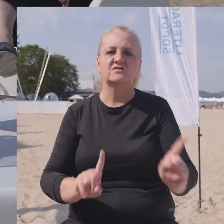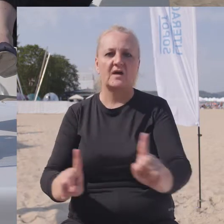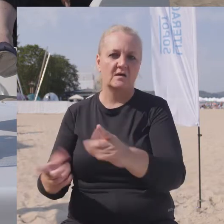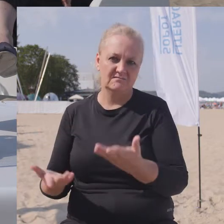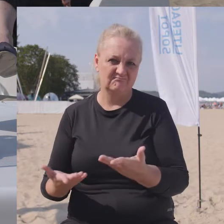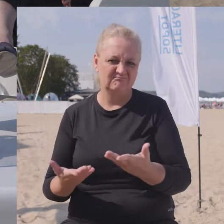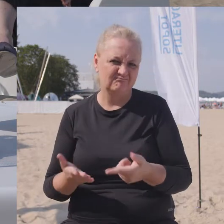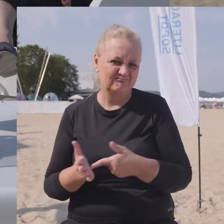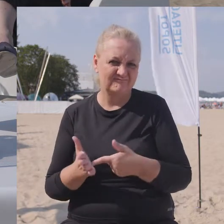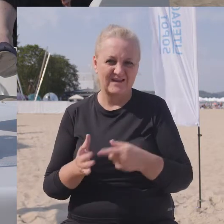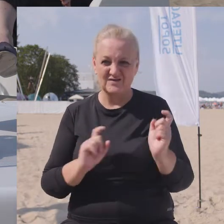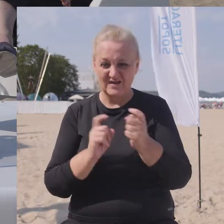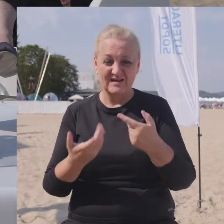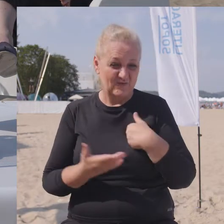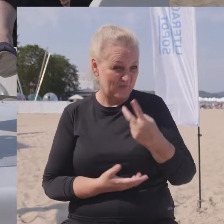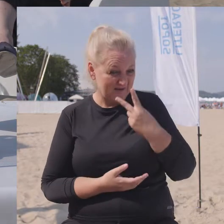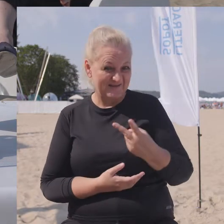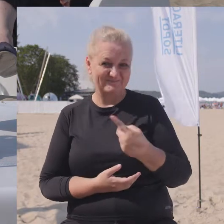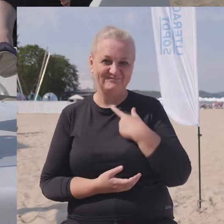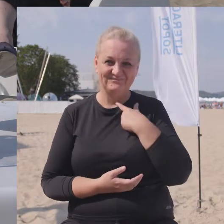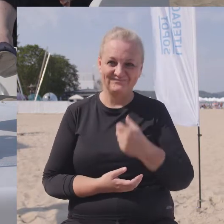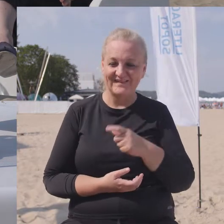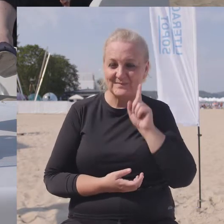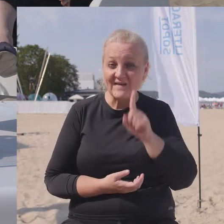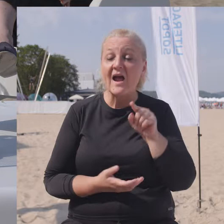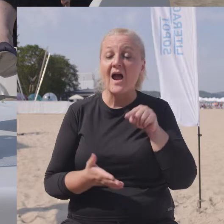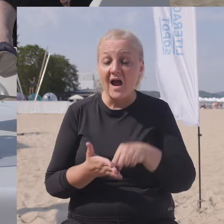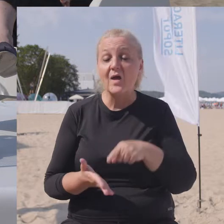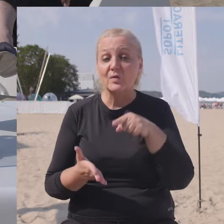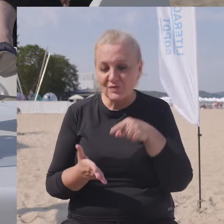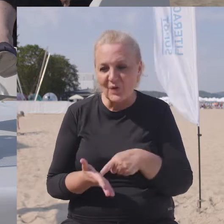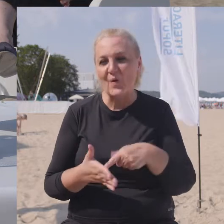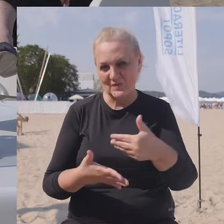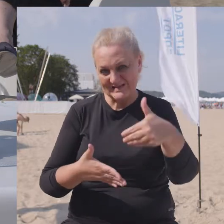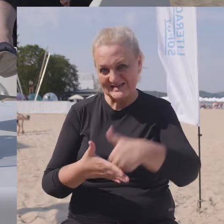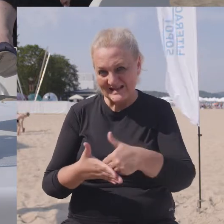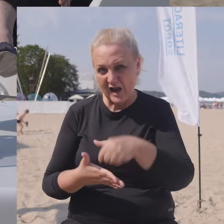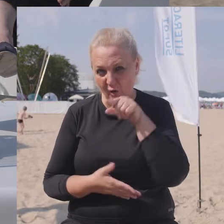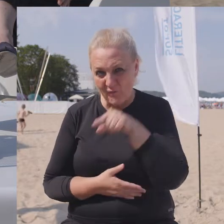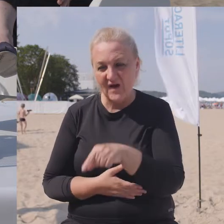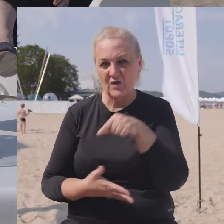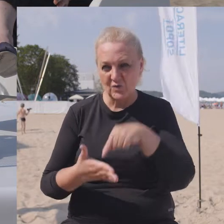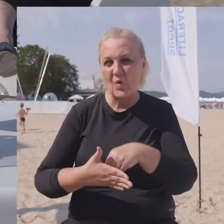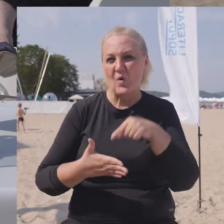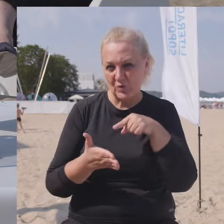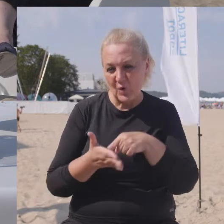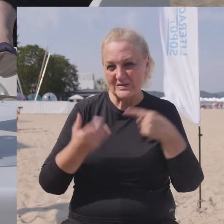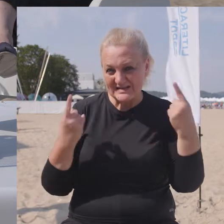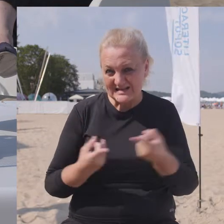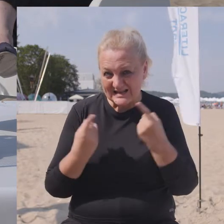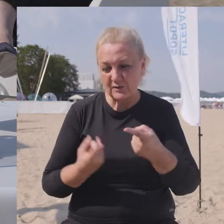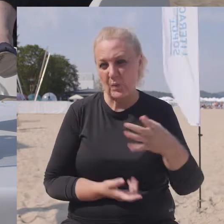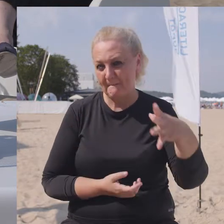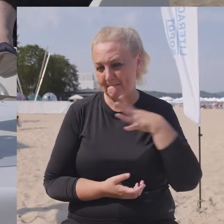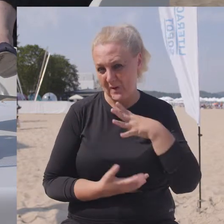zniczy. I to nam się może wydawać zabawne, ale wokół takich zachowań, takich właśnie sytuacji rozgrywało